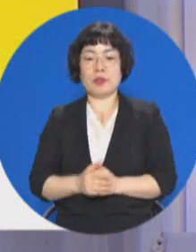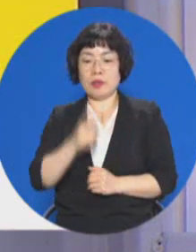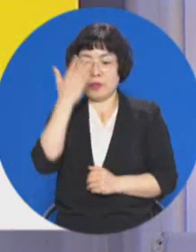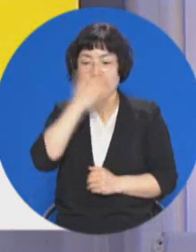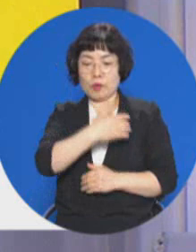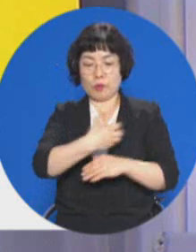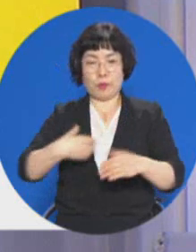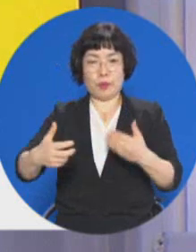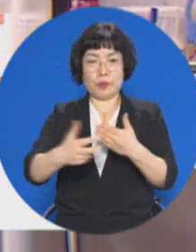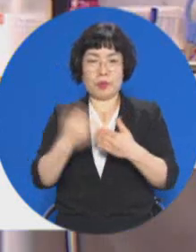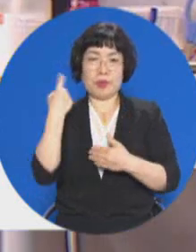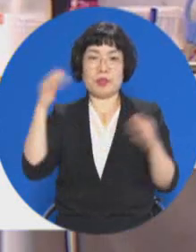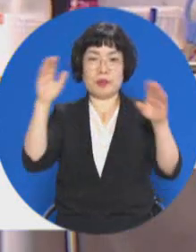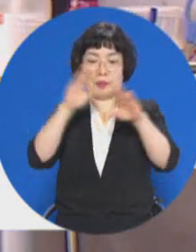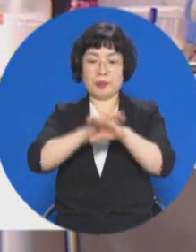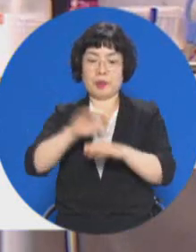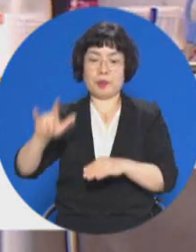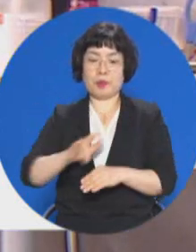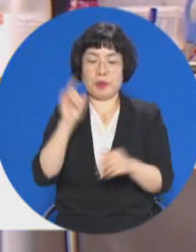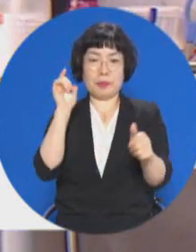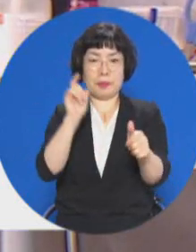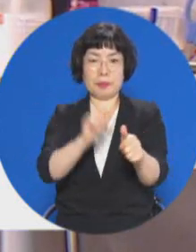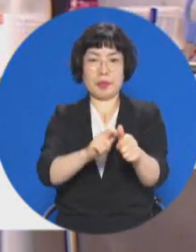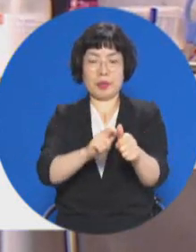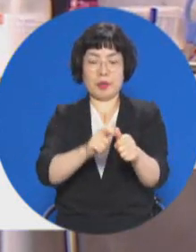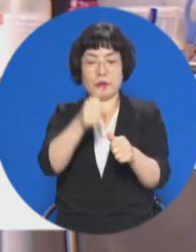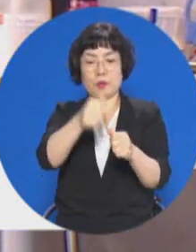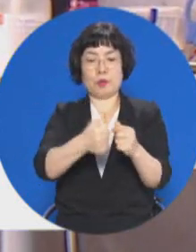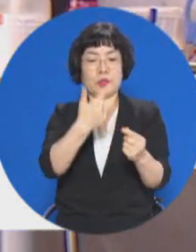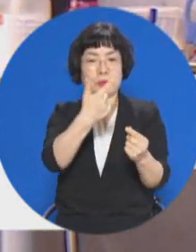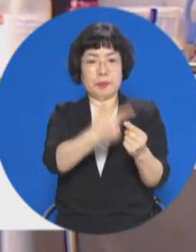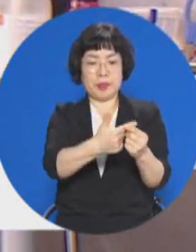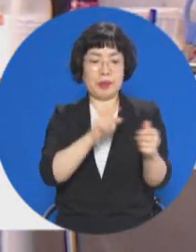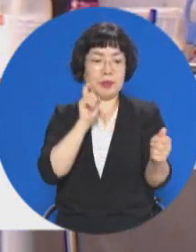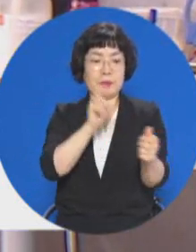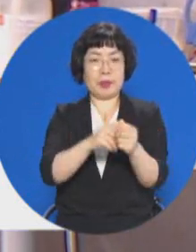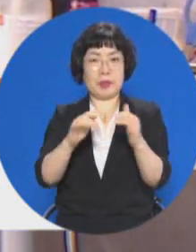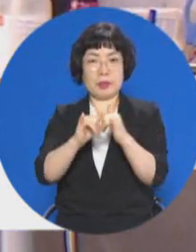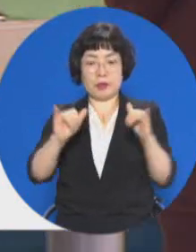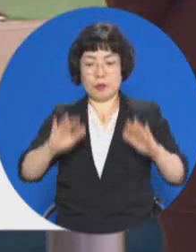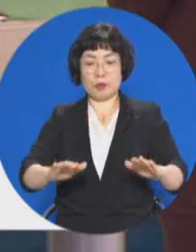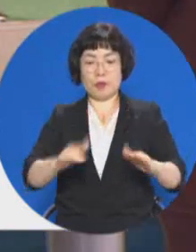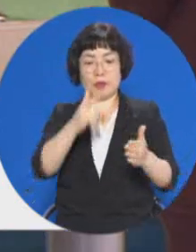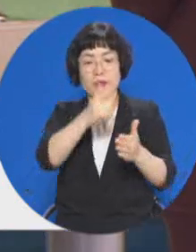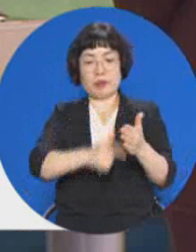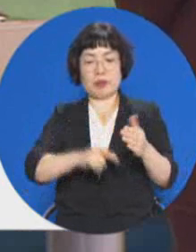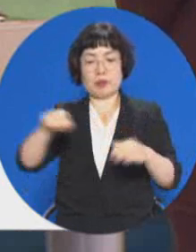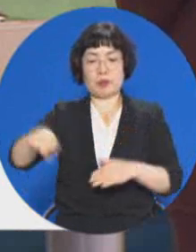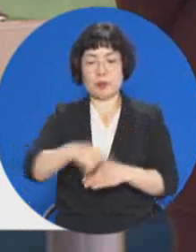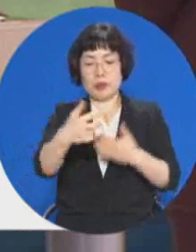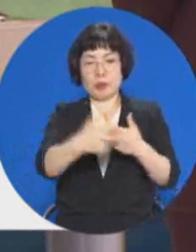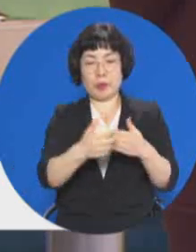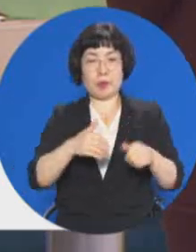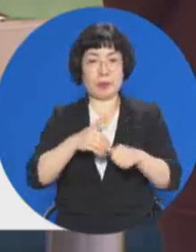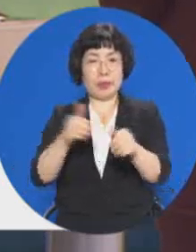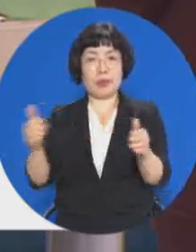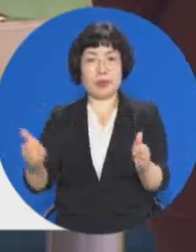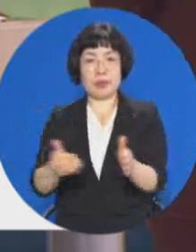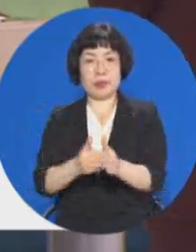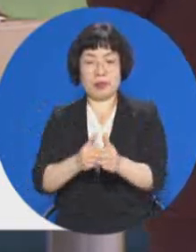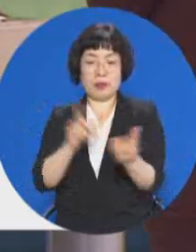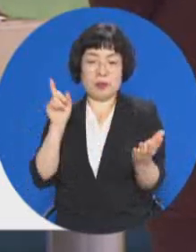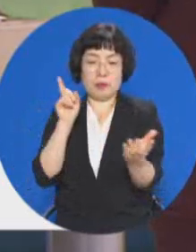여수시 보건소는 어젯밤 코로나19 양성 판정을 받은 56번째 확진자를 오늘 강진의료원으로 이송했으며